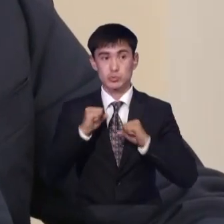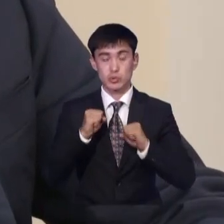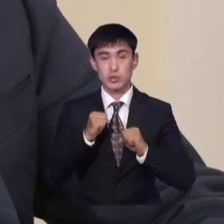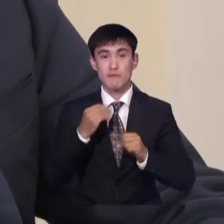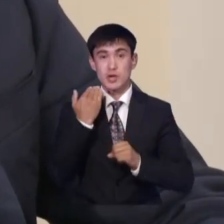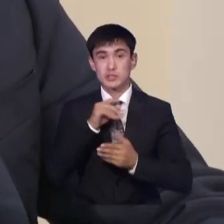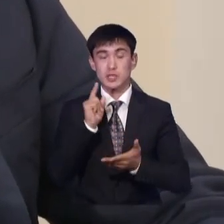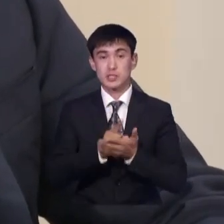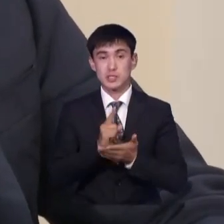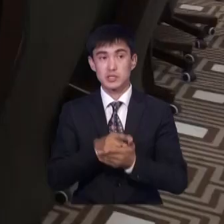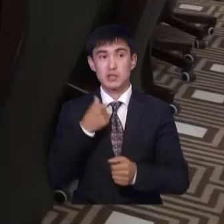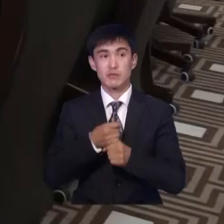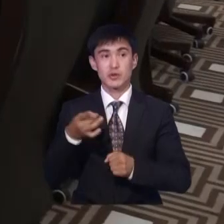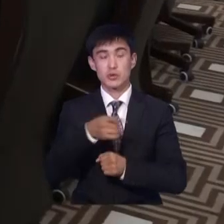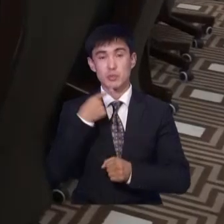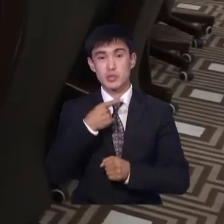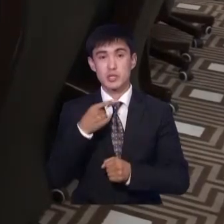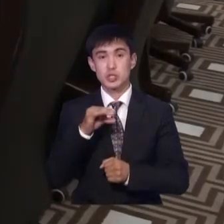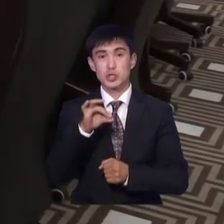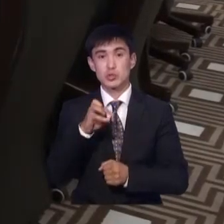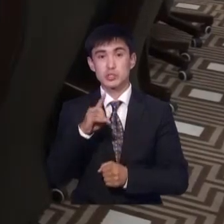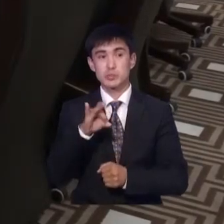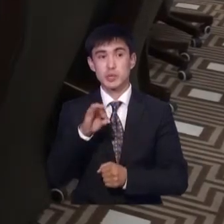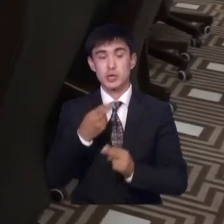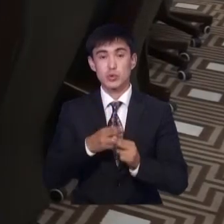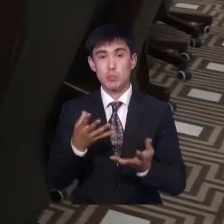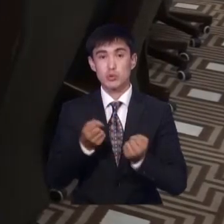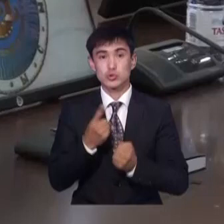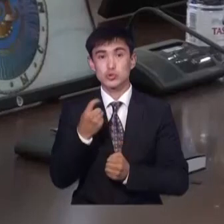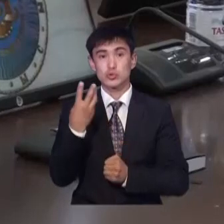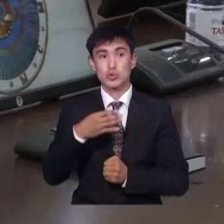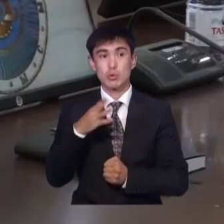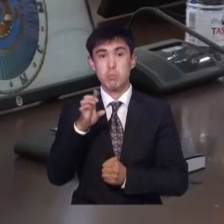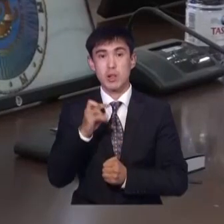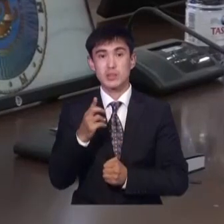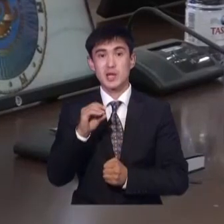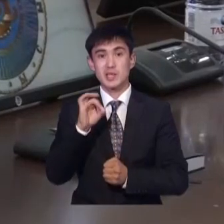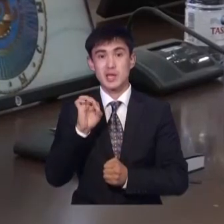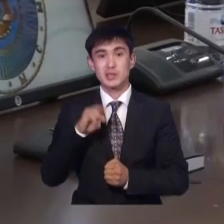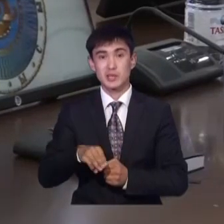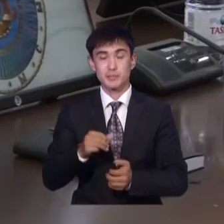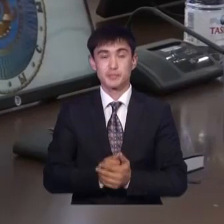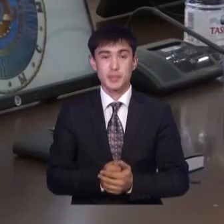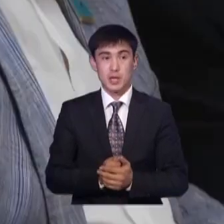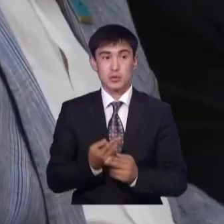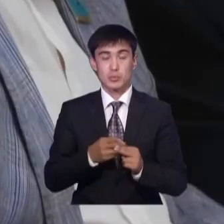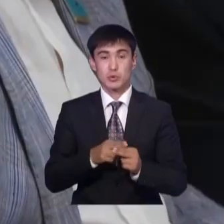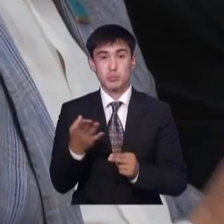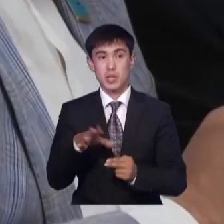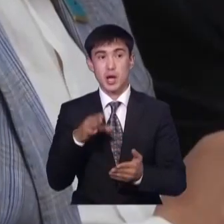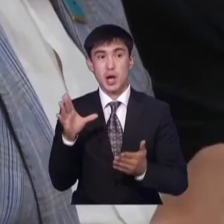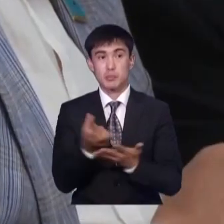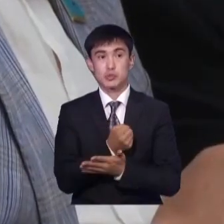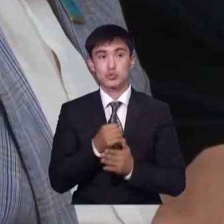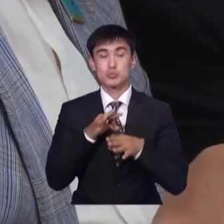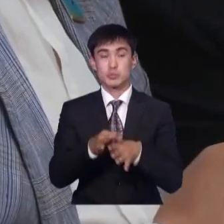В качестве доказательства глава региона отметил Жаннура Янсибека, который получил 140 баллов на едином национальном тестировании. Кроме того, было отмечено